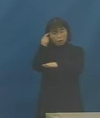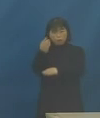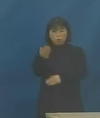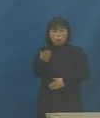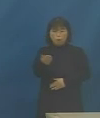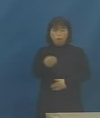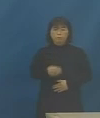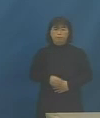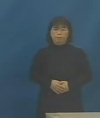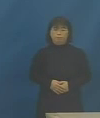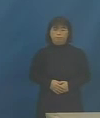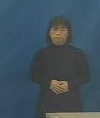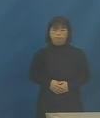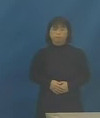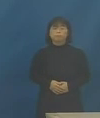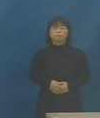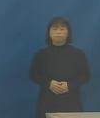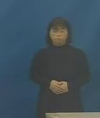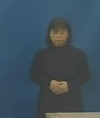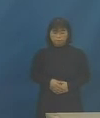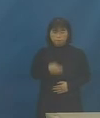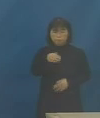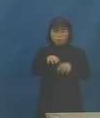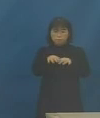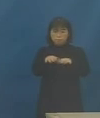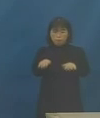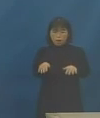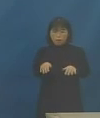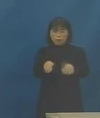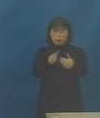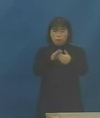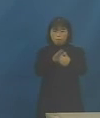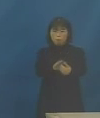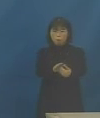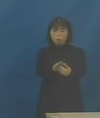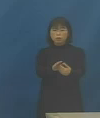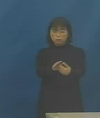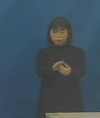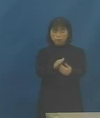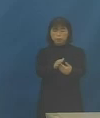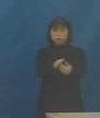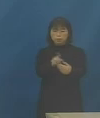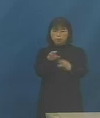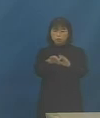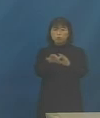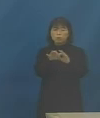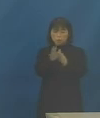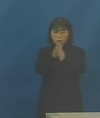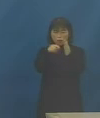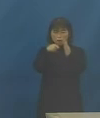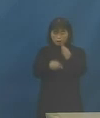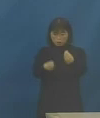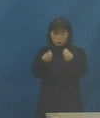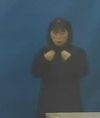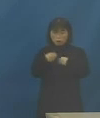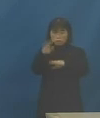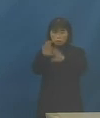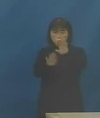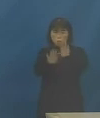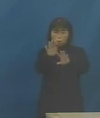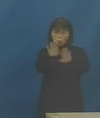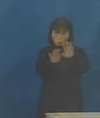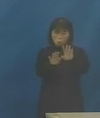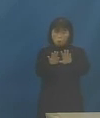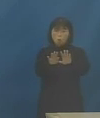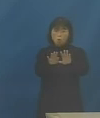思いますまん延防止と充填装置につきましては今後県内の感染状況特に枚防止と